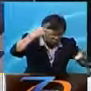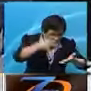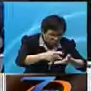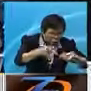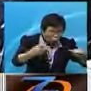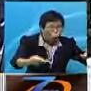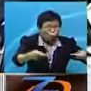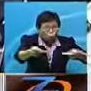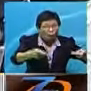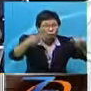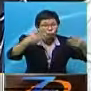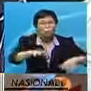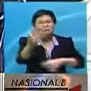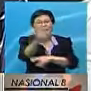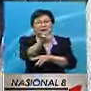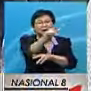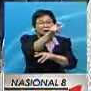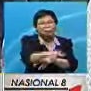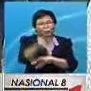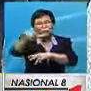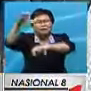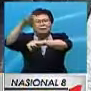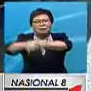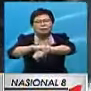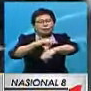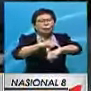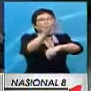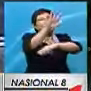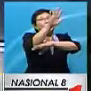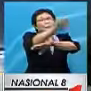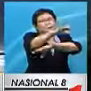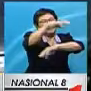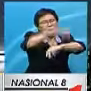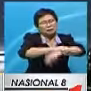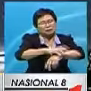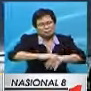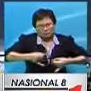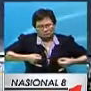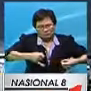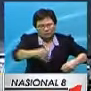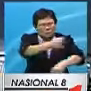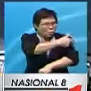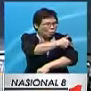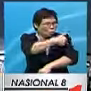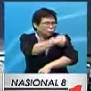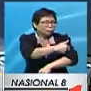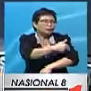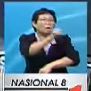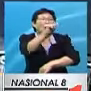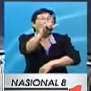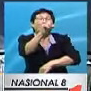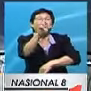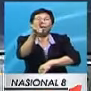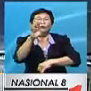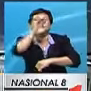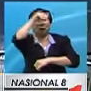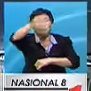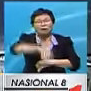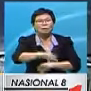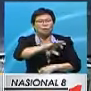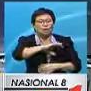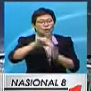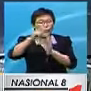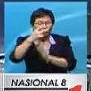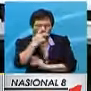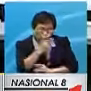dan ketiga-tiga suspek diberkas kira-kira 5 petang di Jalan Hospital Lama Alur Gajah. Polis kemudian menemui sebuah